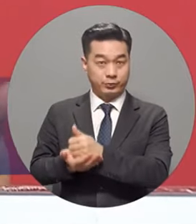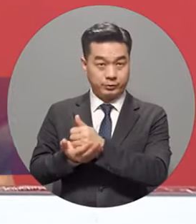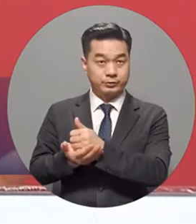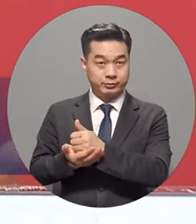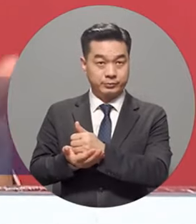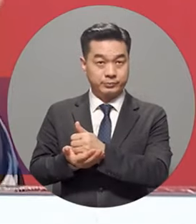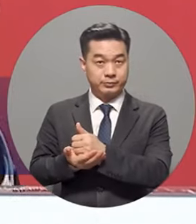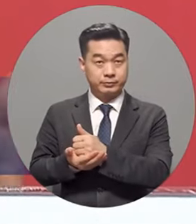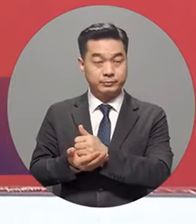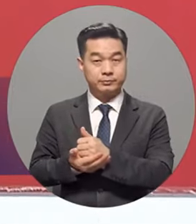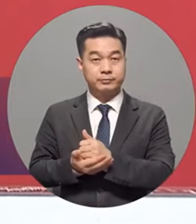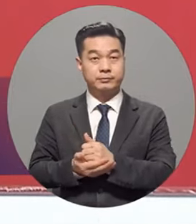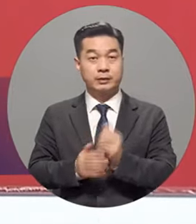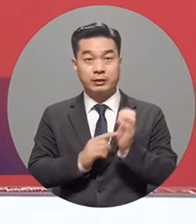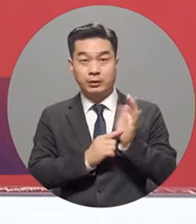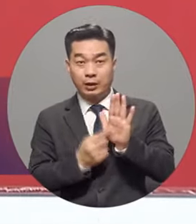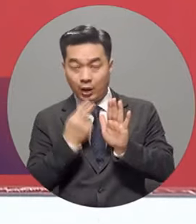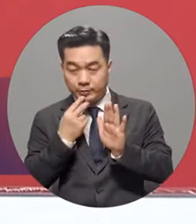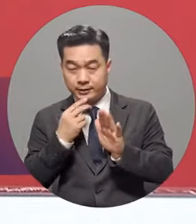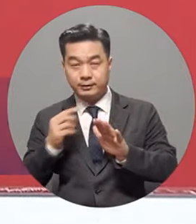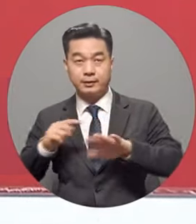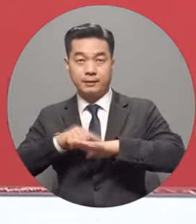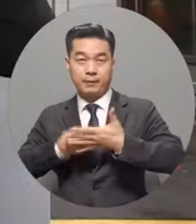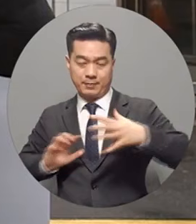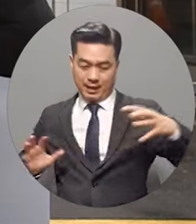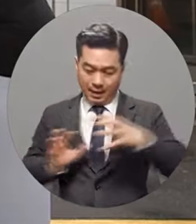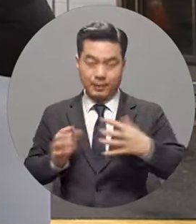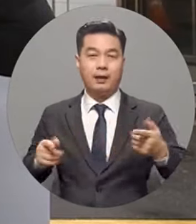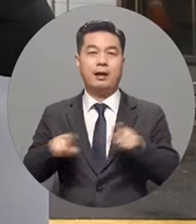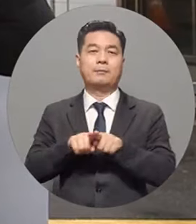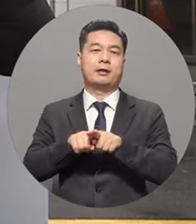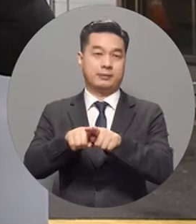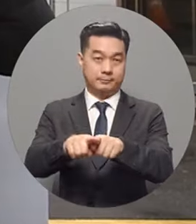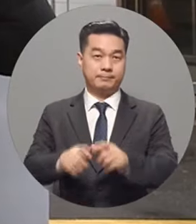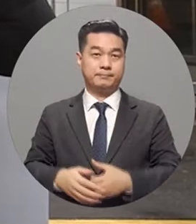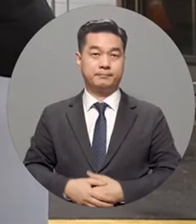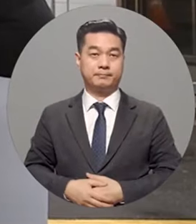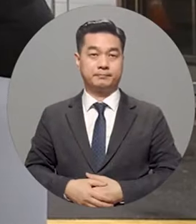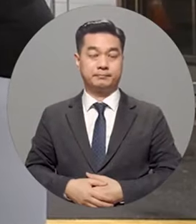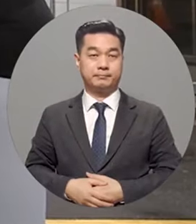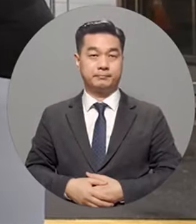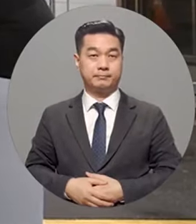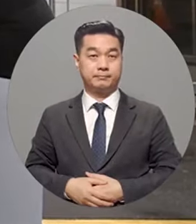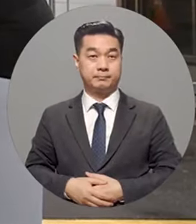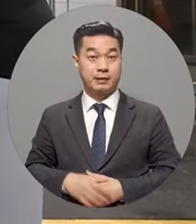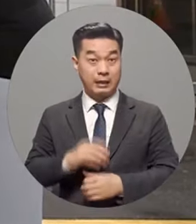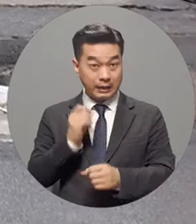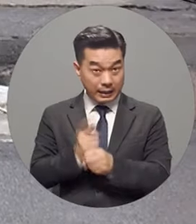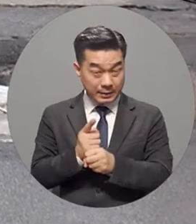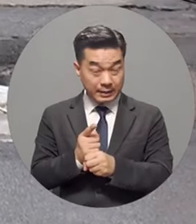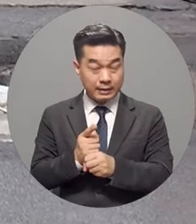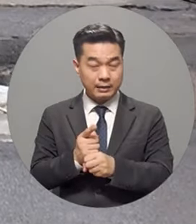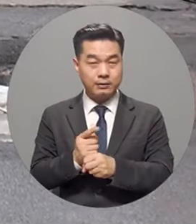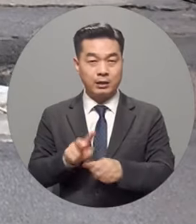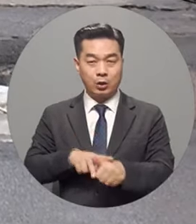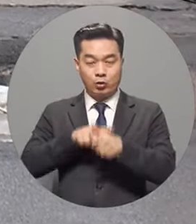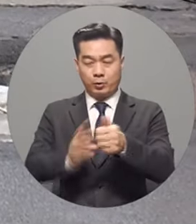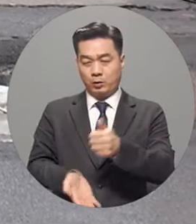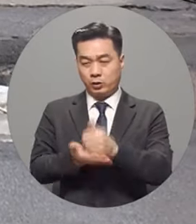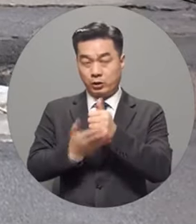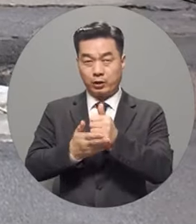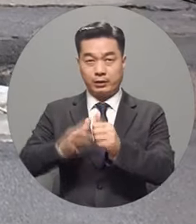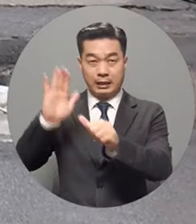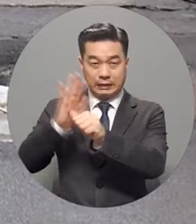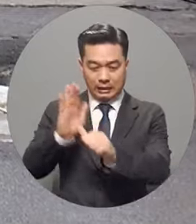존중해가지고 표시 안 나게 협력해가지고 같이 갈 겁니다. 이미 공천에서 탈락한 원외 예비 후보들의 집단